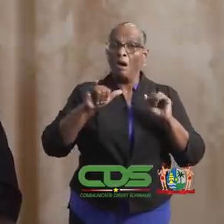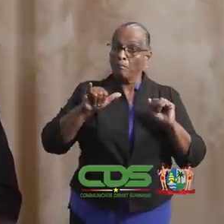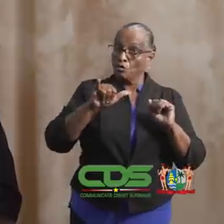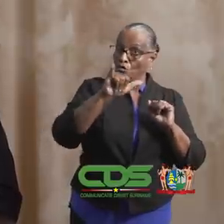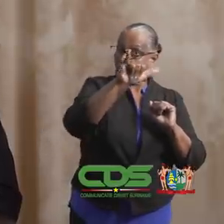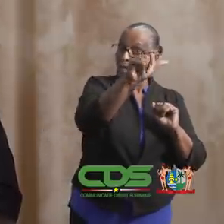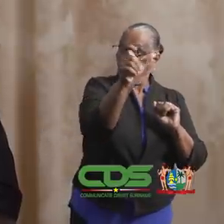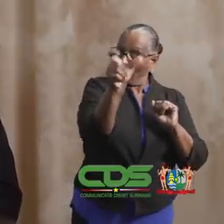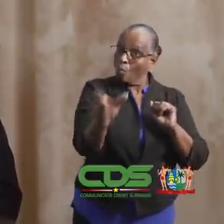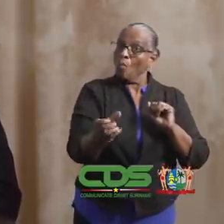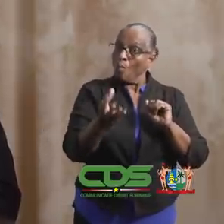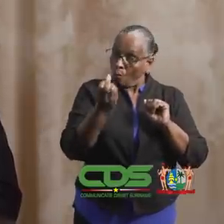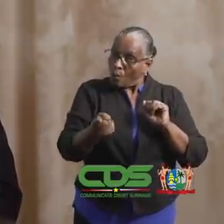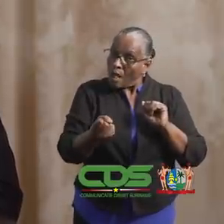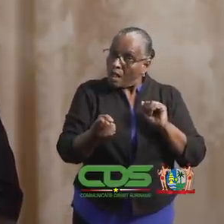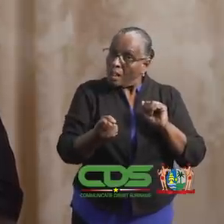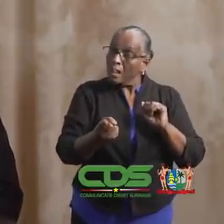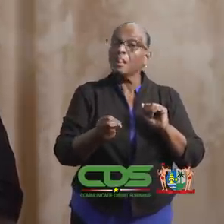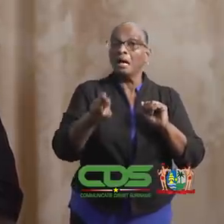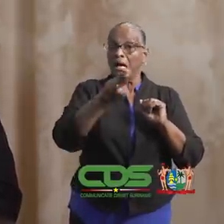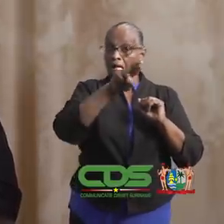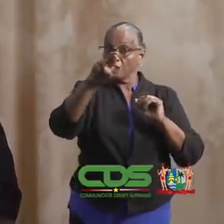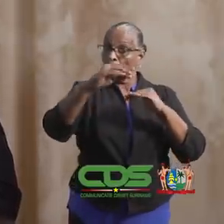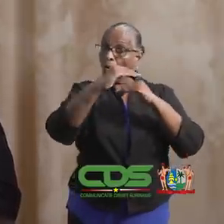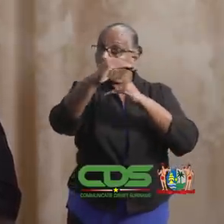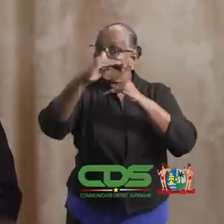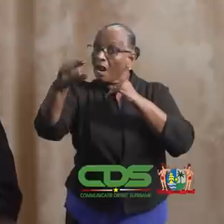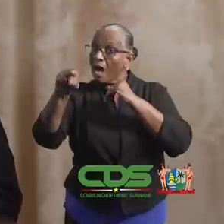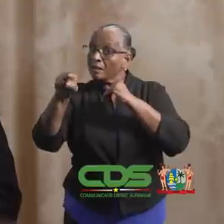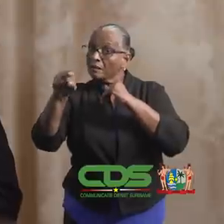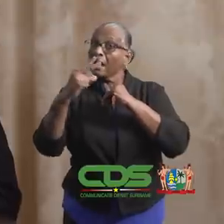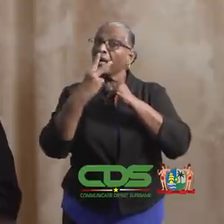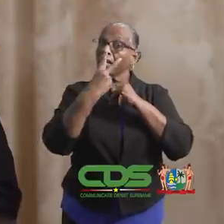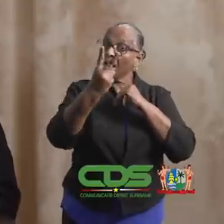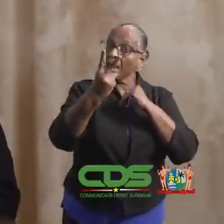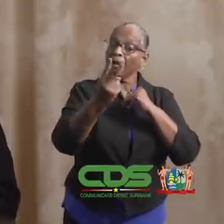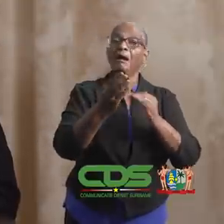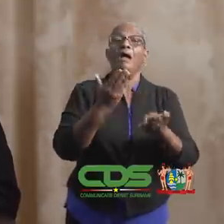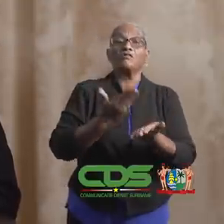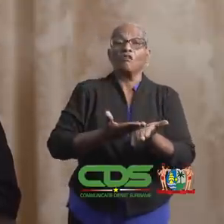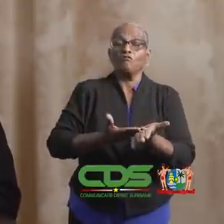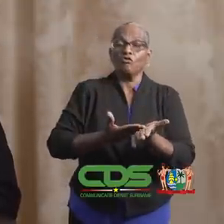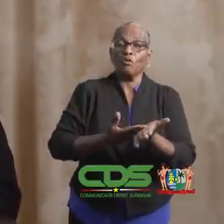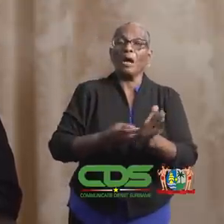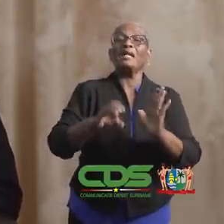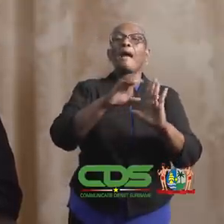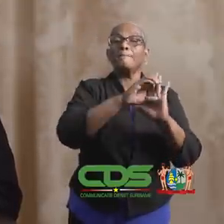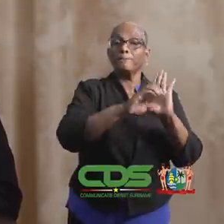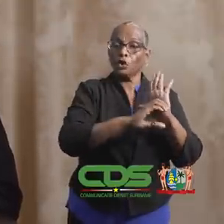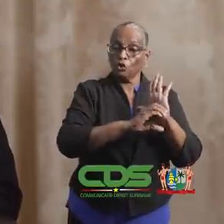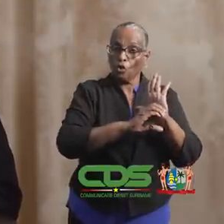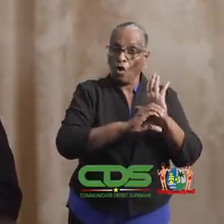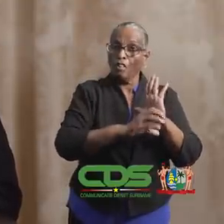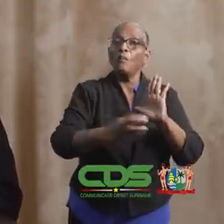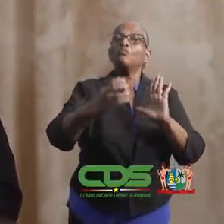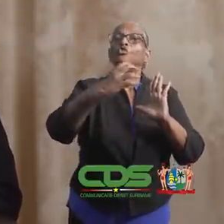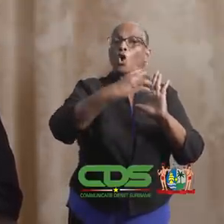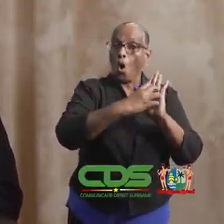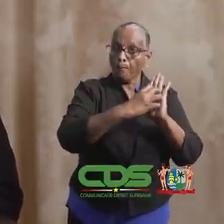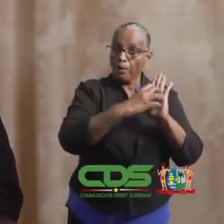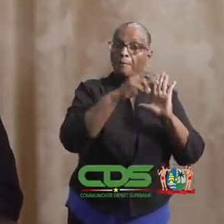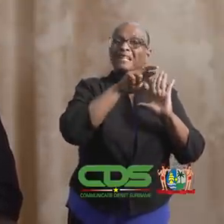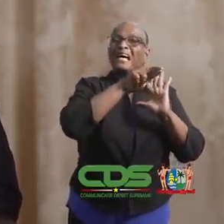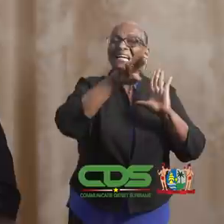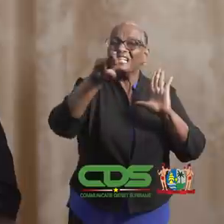moet voldoen. De risicoclassificatie van landen en de geldende voorwaarden en protocollen behorend bij de